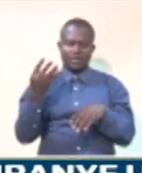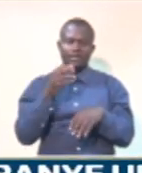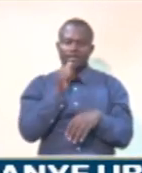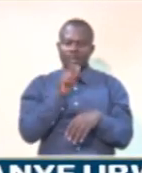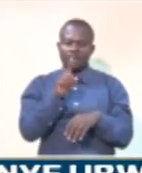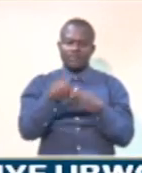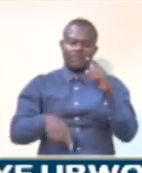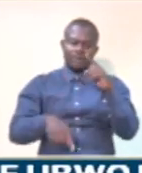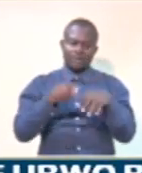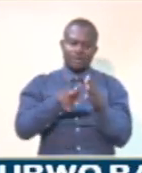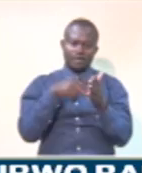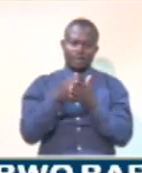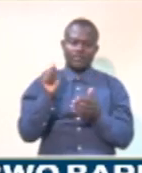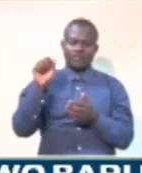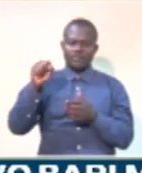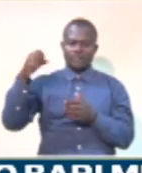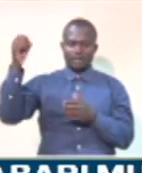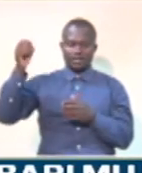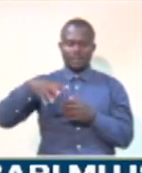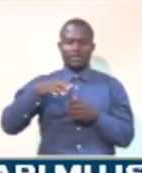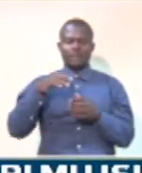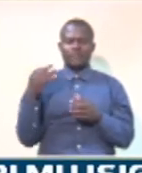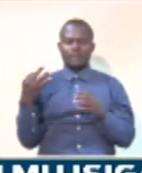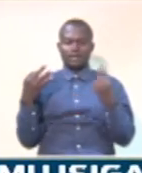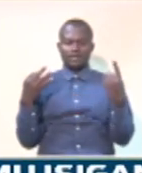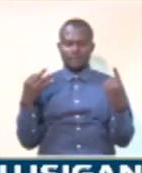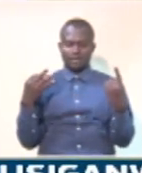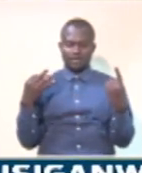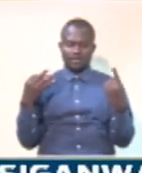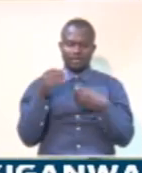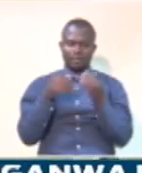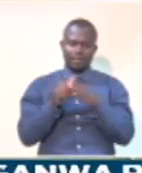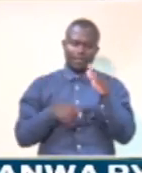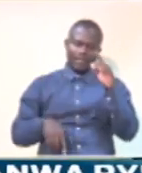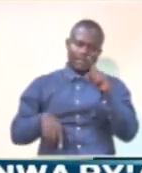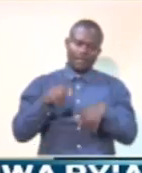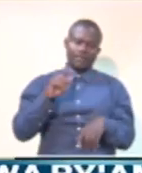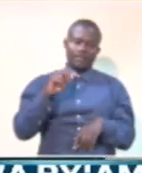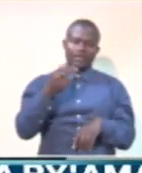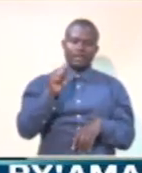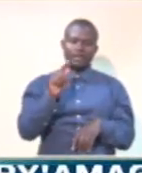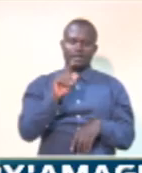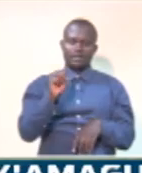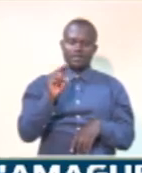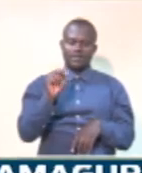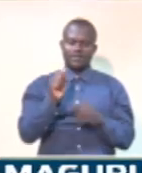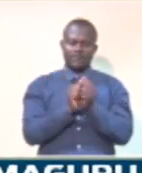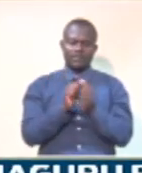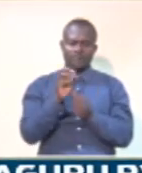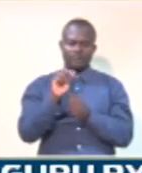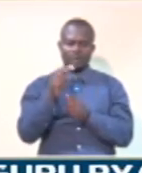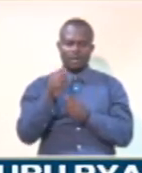imuhanga yahatsindiwe na AS Kigali bitego 3-1 ibitego byinjijwe na Hakizimana Muhajil